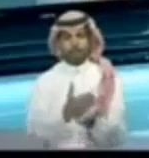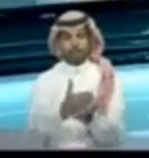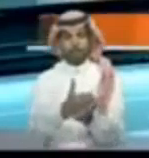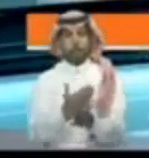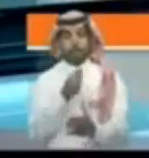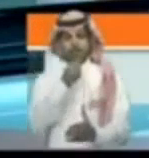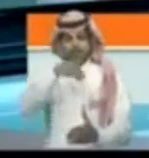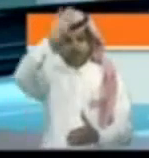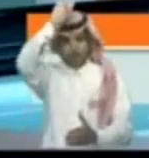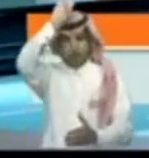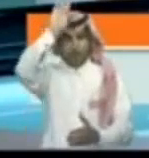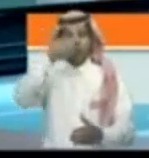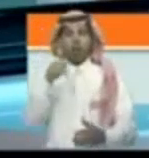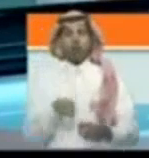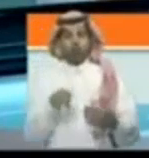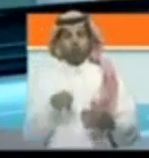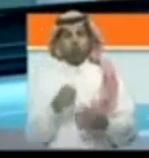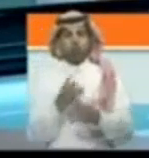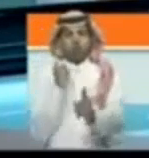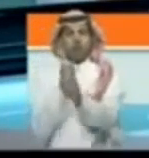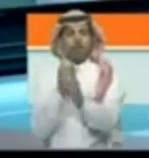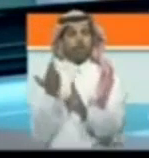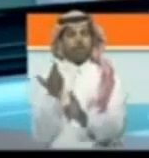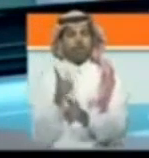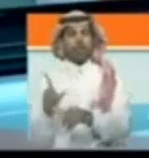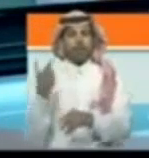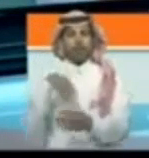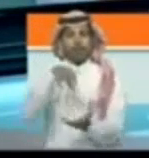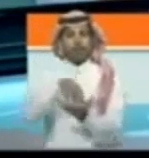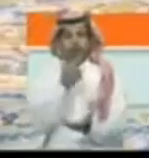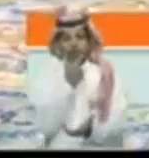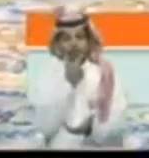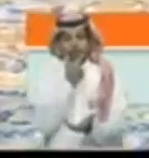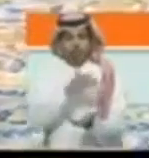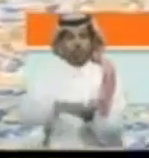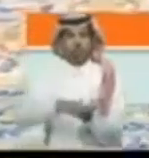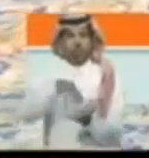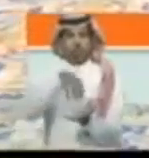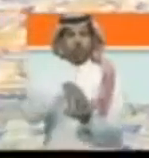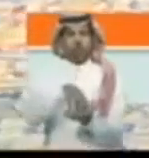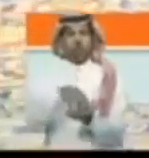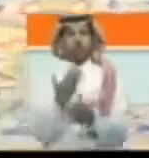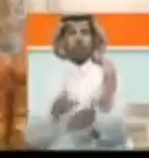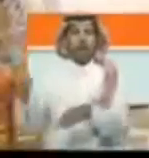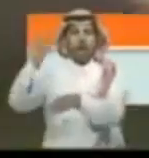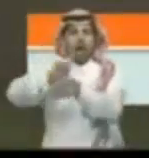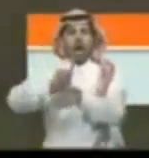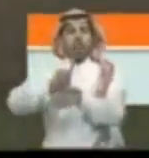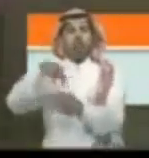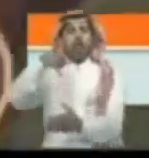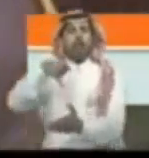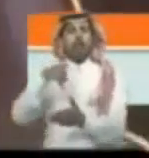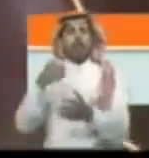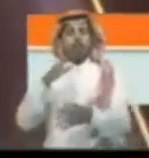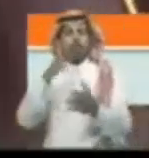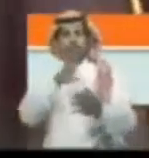استقبل خادم الحرمين الشريفين الملك سلمان بن عبد العزيز آل سعود في قصر اليمامة بالرياض اليوم قائد القيادة المركزية